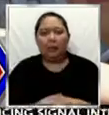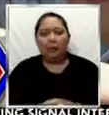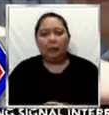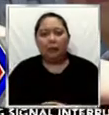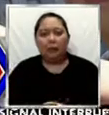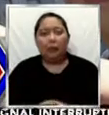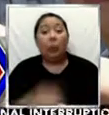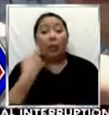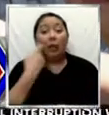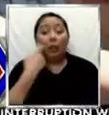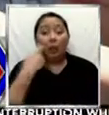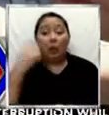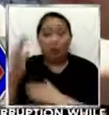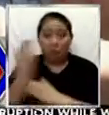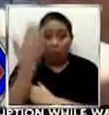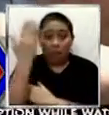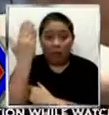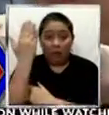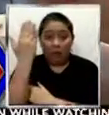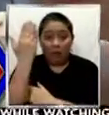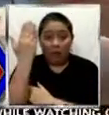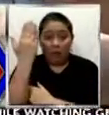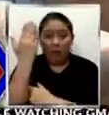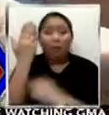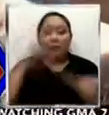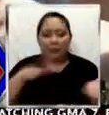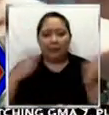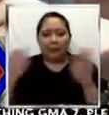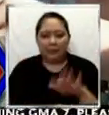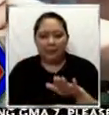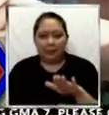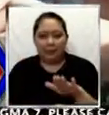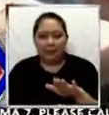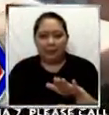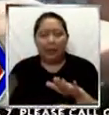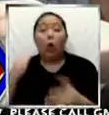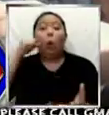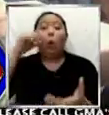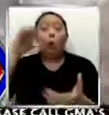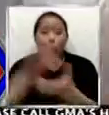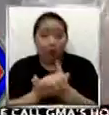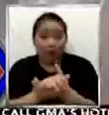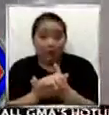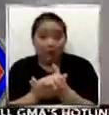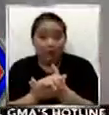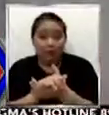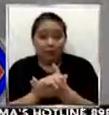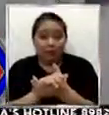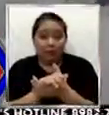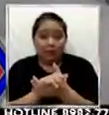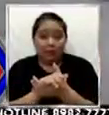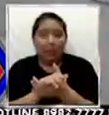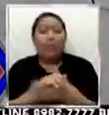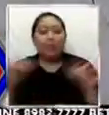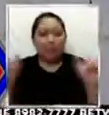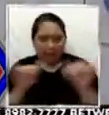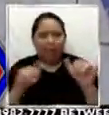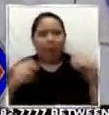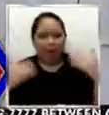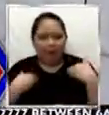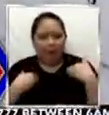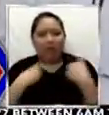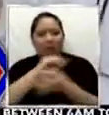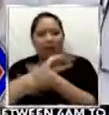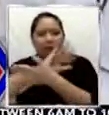Charged naman sa ospital ang may bahay ni Alvarez na si Cecil Guidote Alvarez matapos makipaglaban din sa COVID-19.